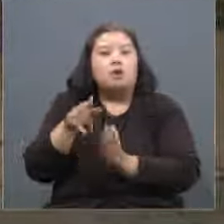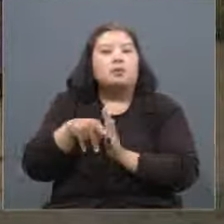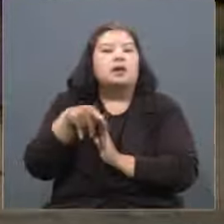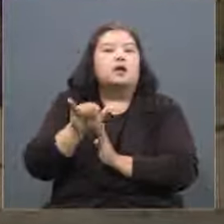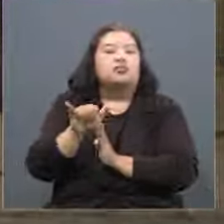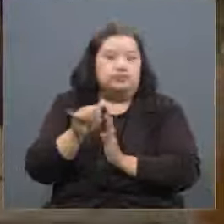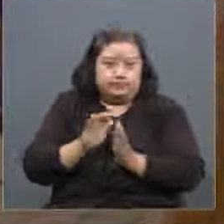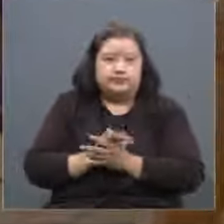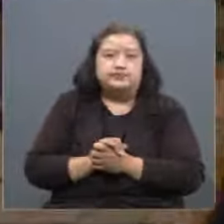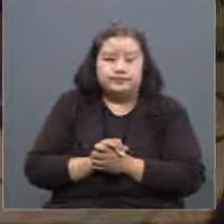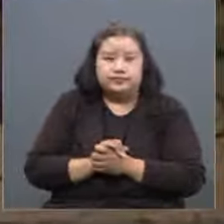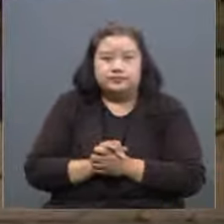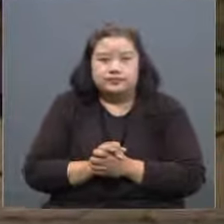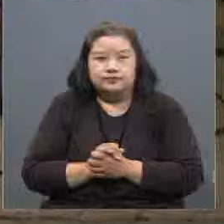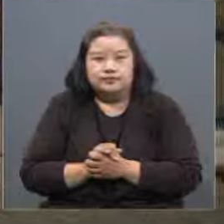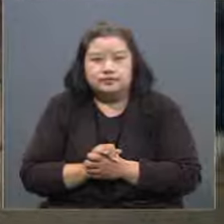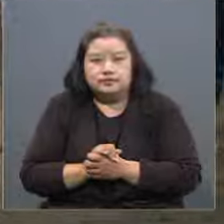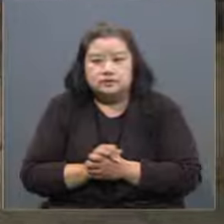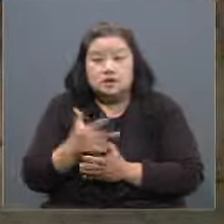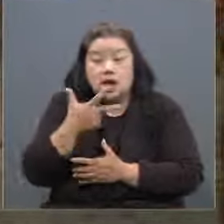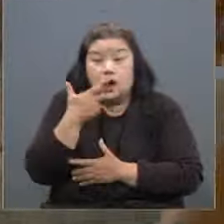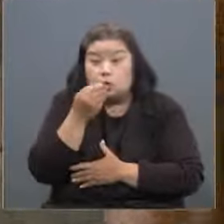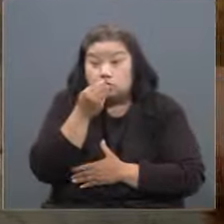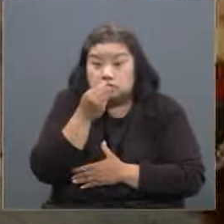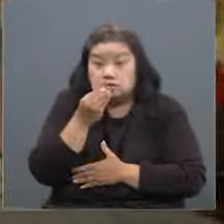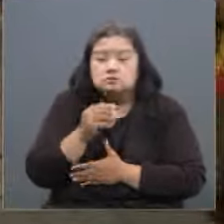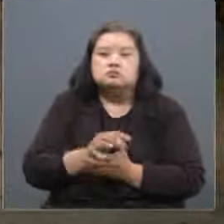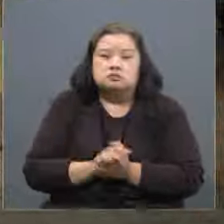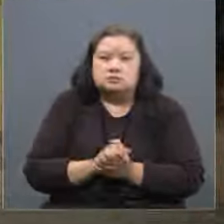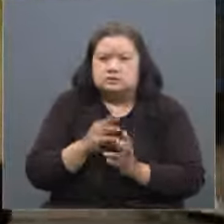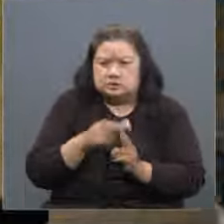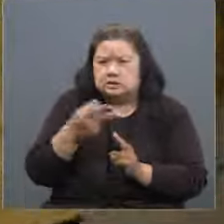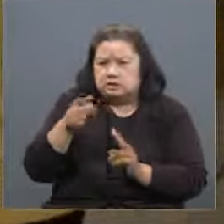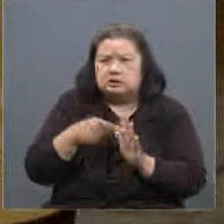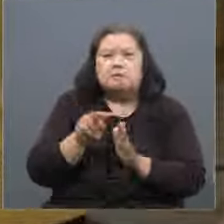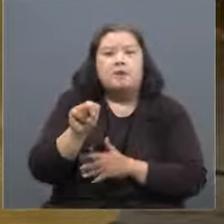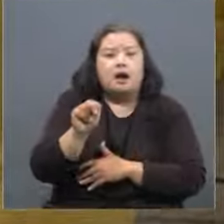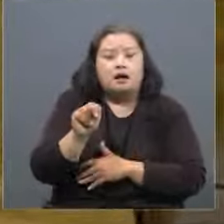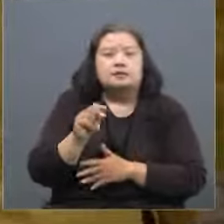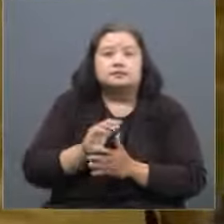าถึงขนมปาดก็เป็นขนมพื้นเมืองด้วยเหมือนกัน